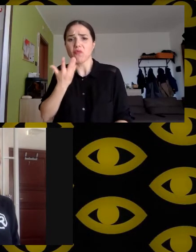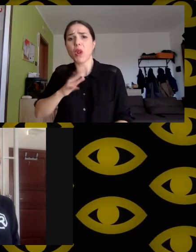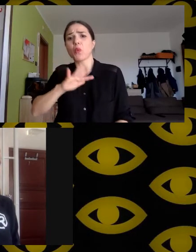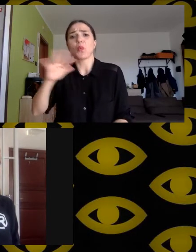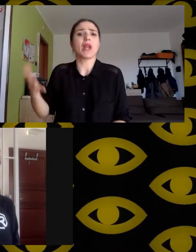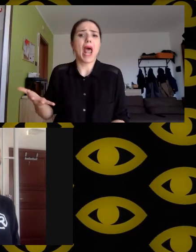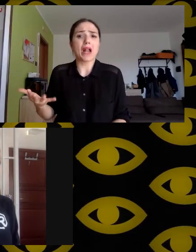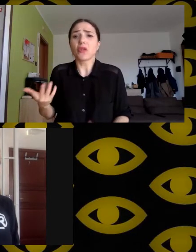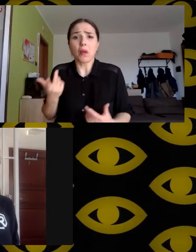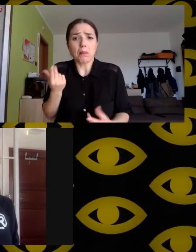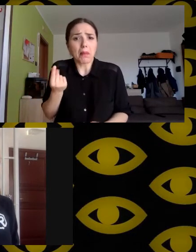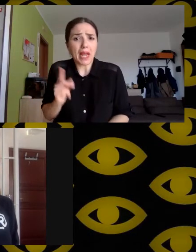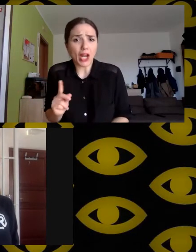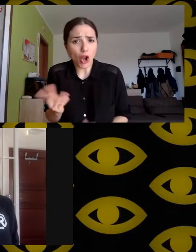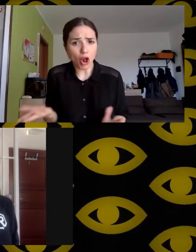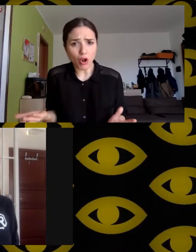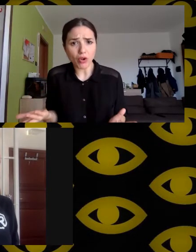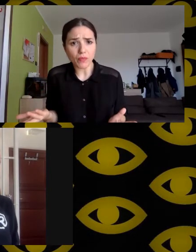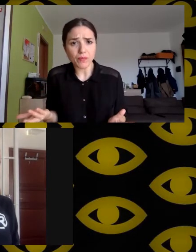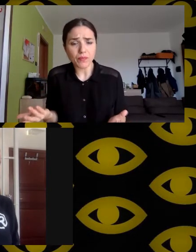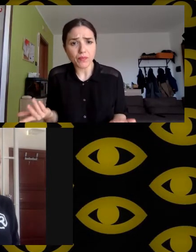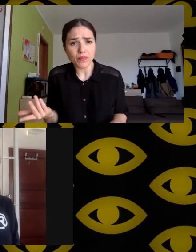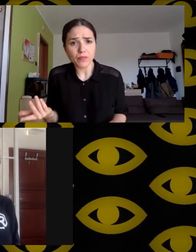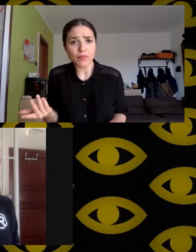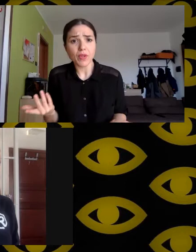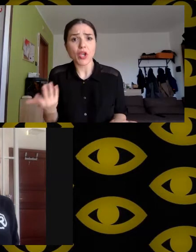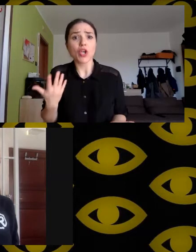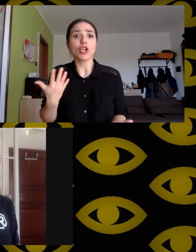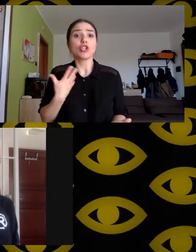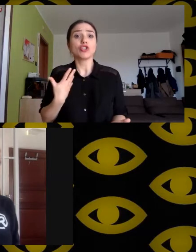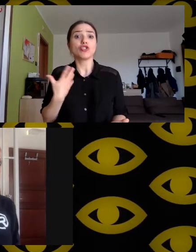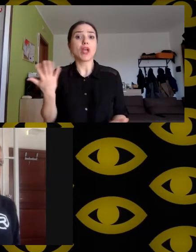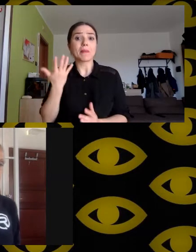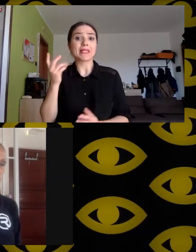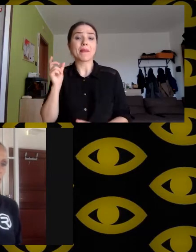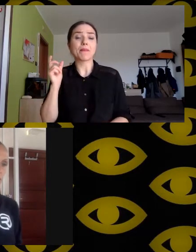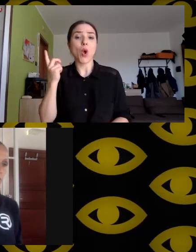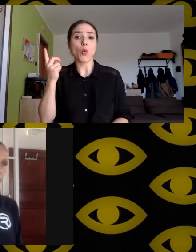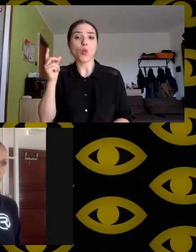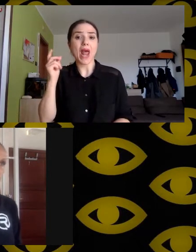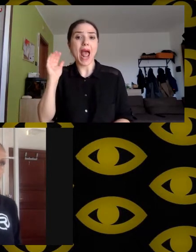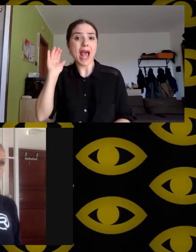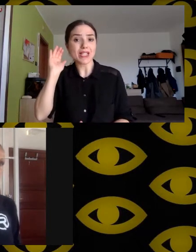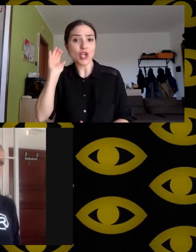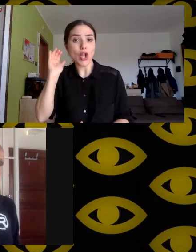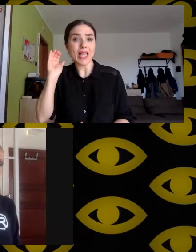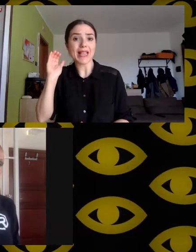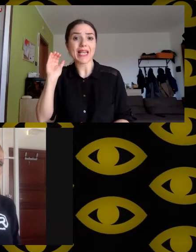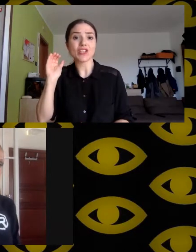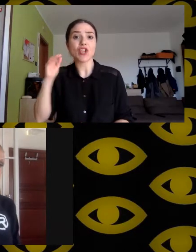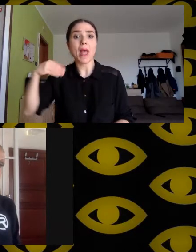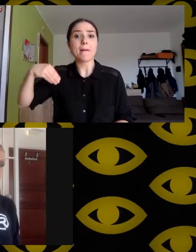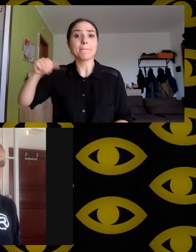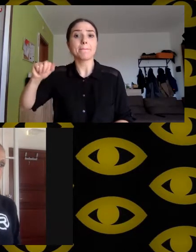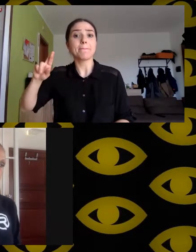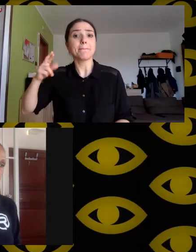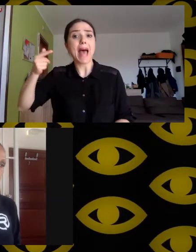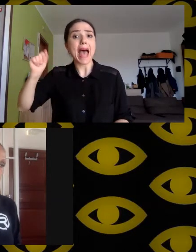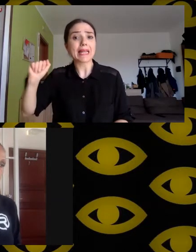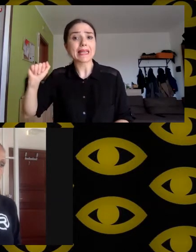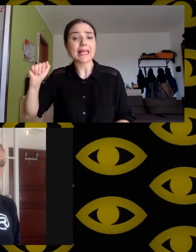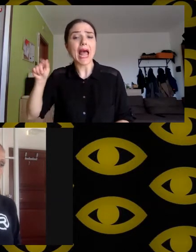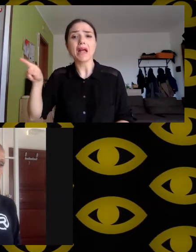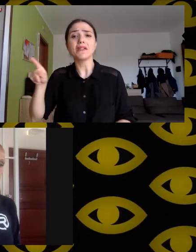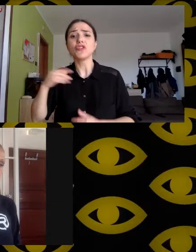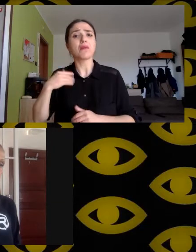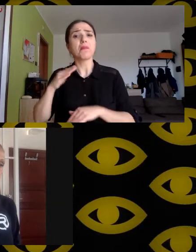perché no? Io so che tra i nostri ascoltatori in questo momento c'è Marta Telatin, altra non vedente, che anche lei ha detto che non usa mai il bastone